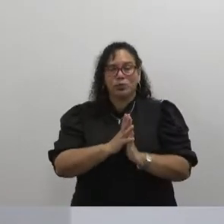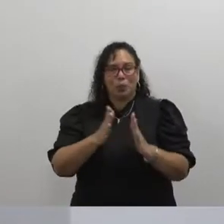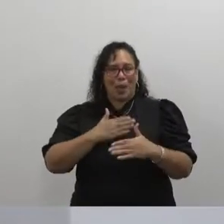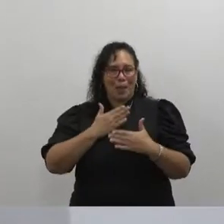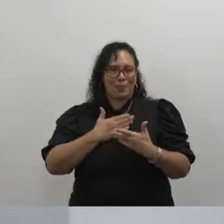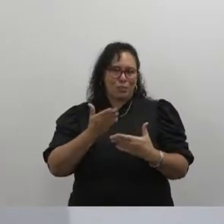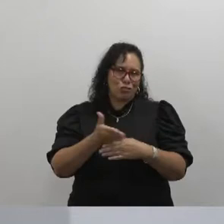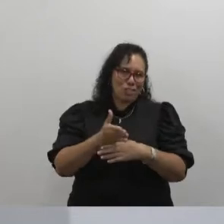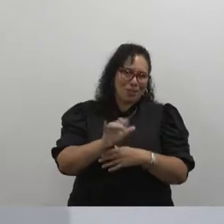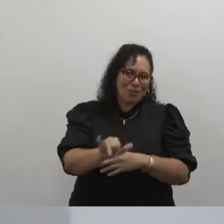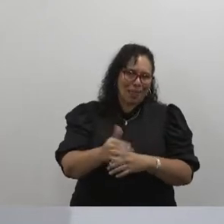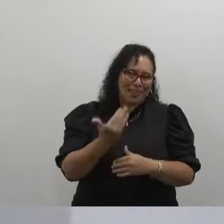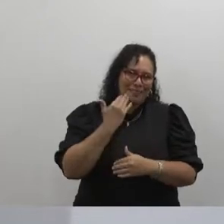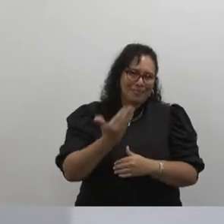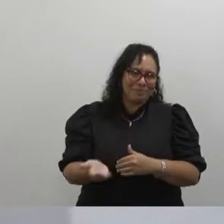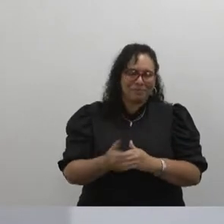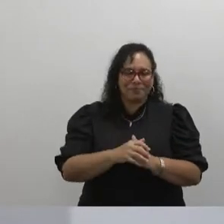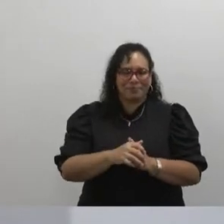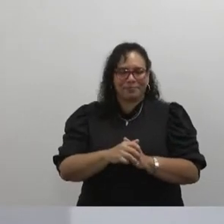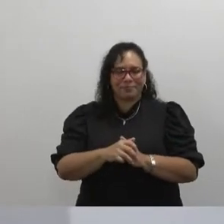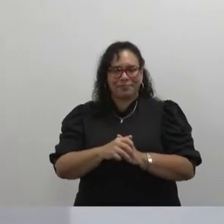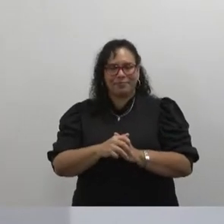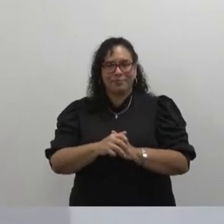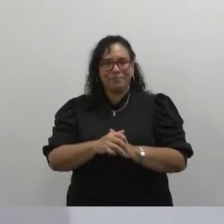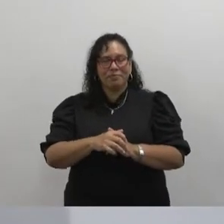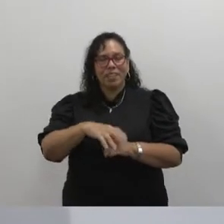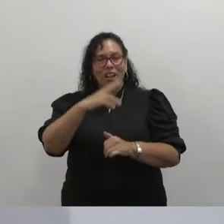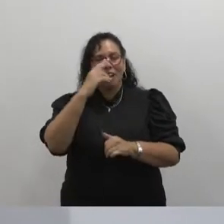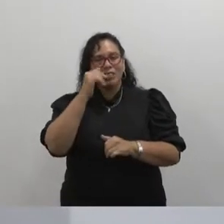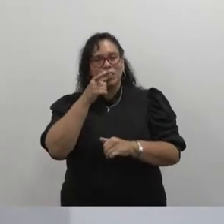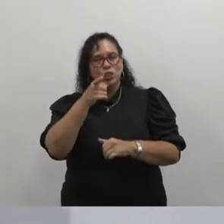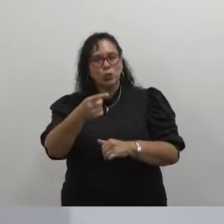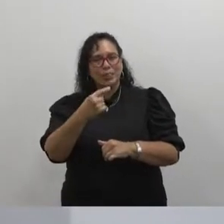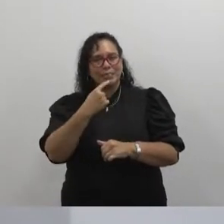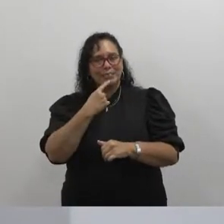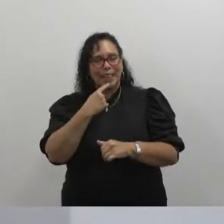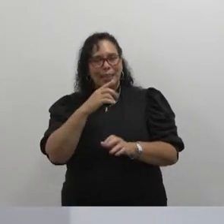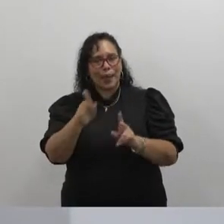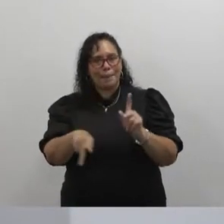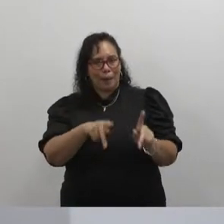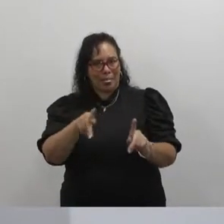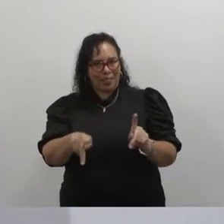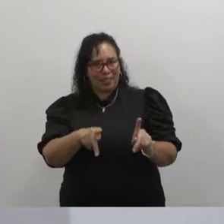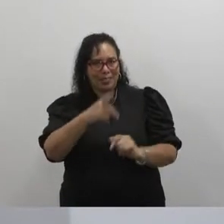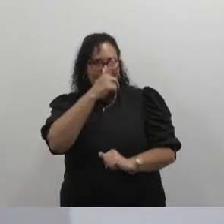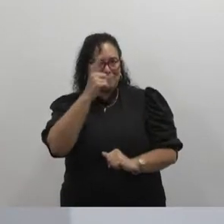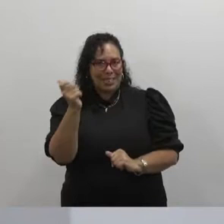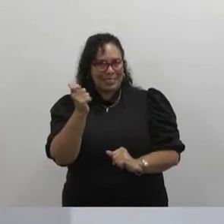khiêm nhầm đằng hay khiêm con để nhà bàn chạy làm lệnh này đầm đằng nâng